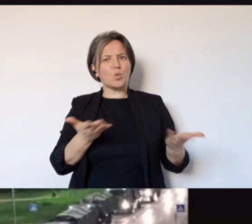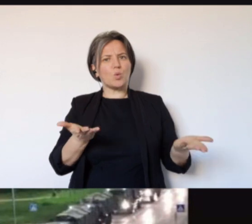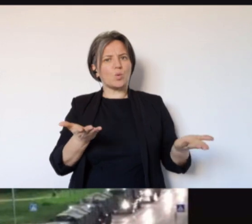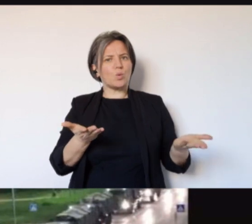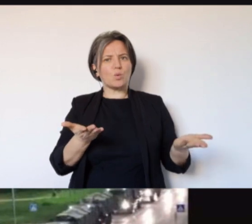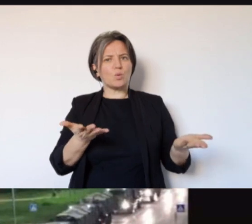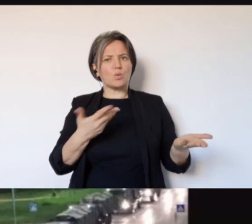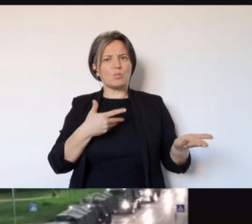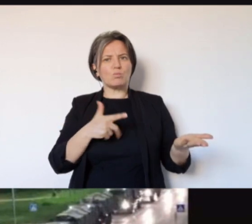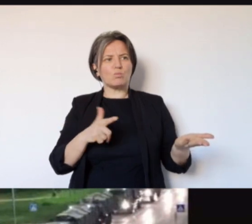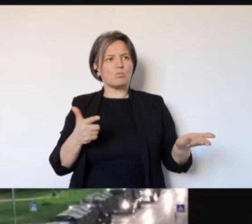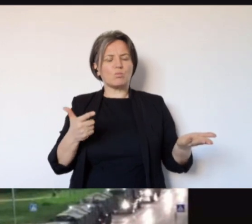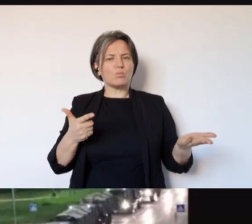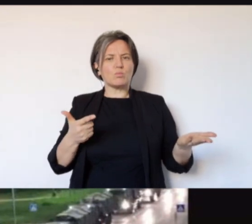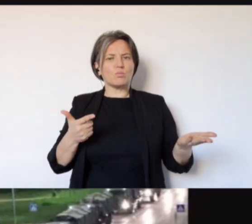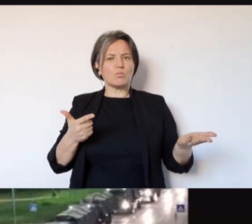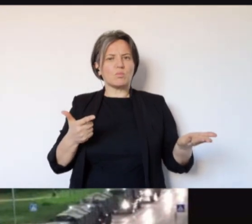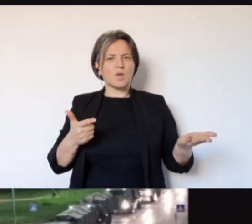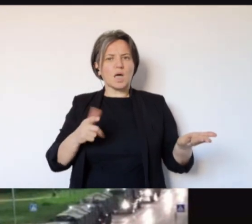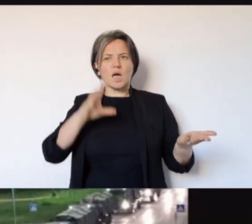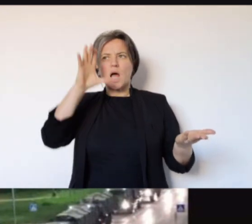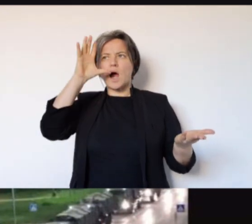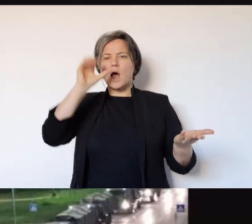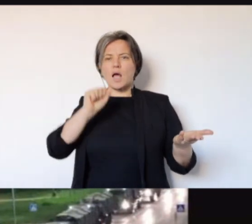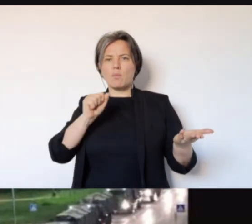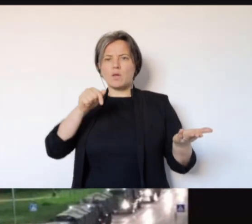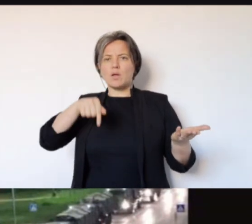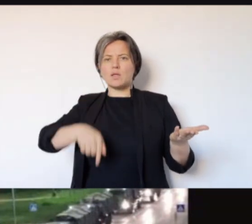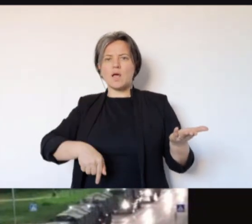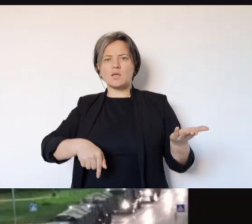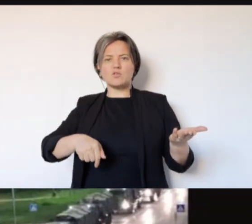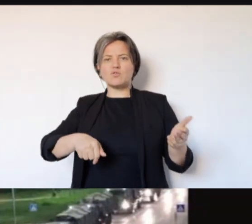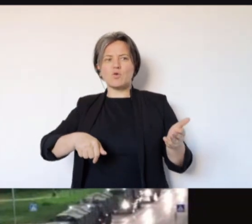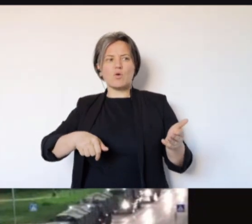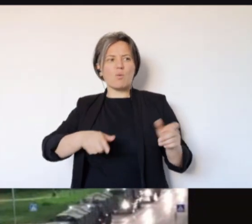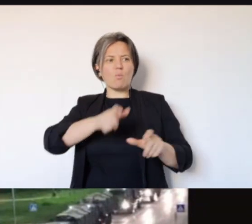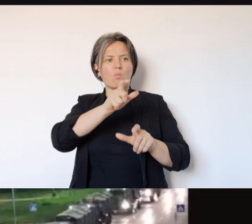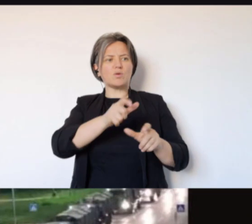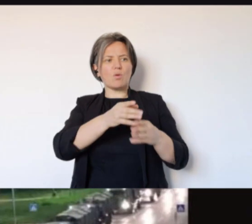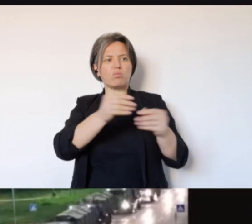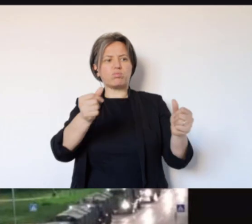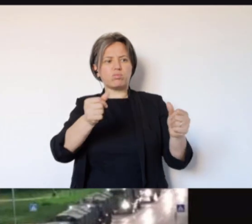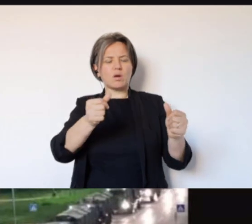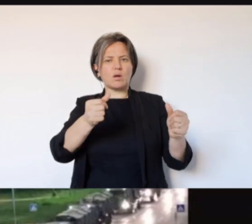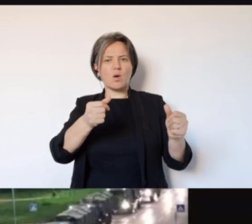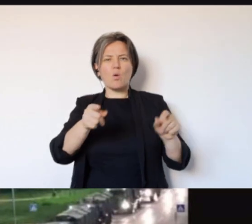manca e di che significa questo vuoto.